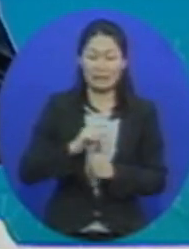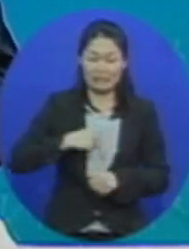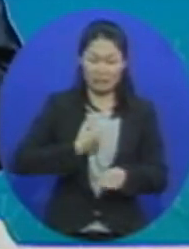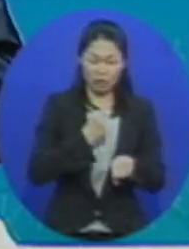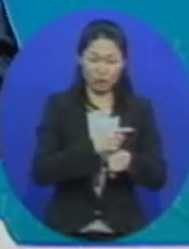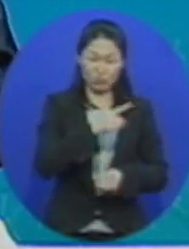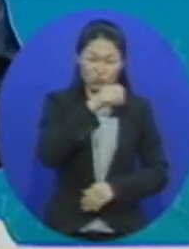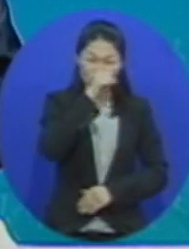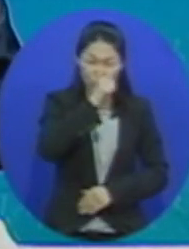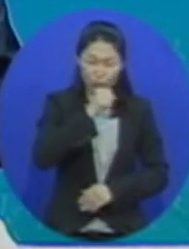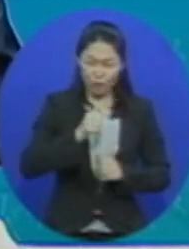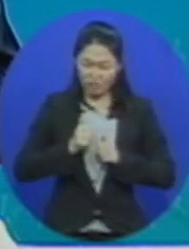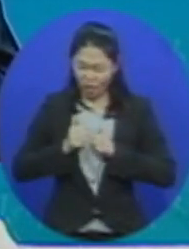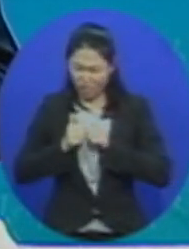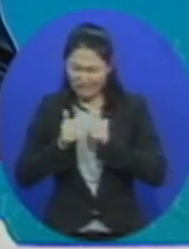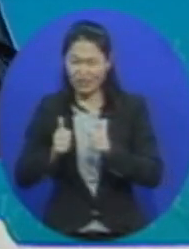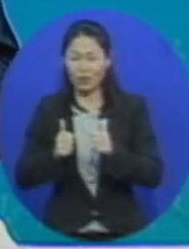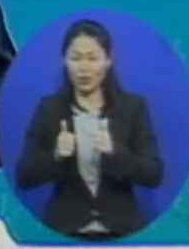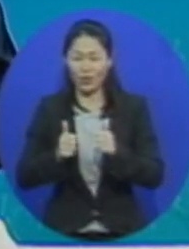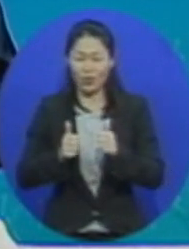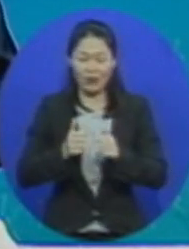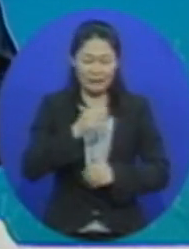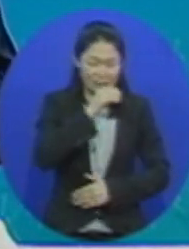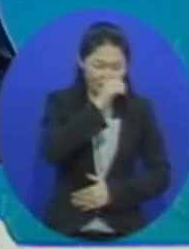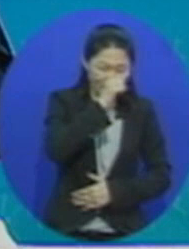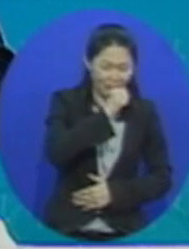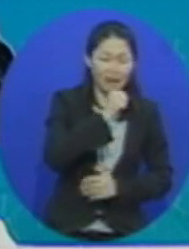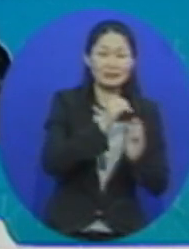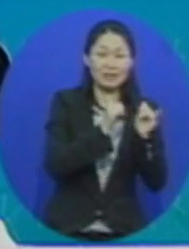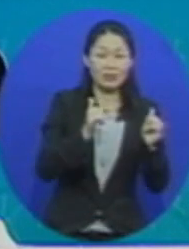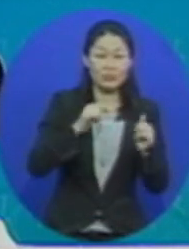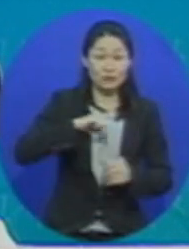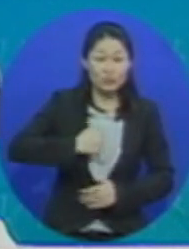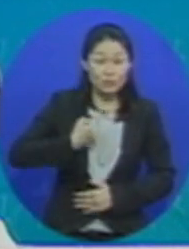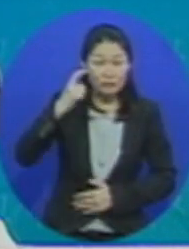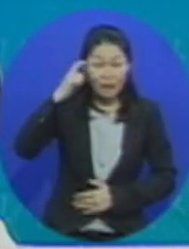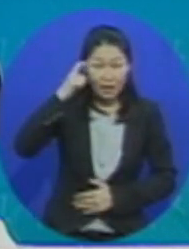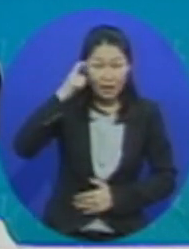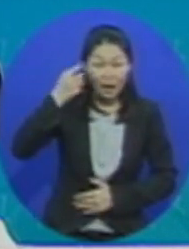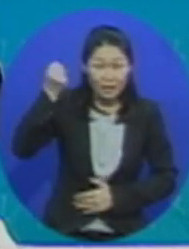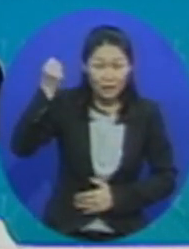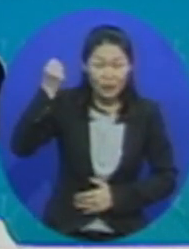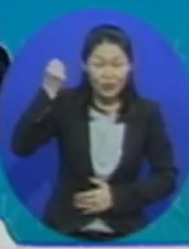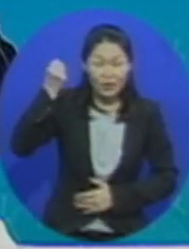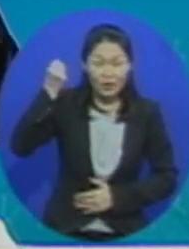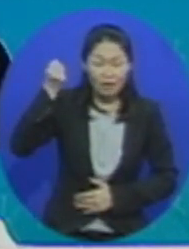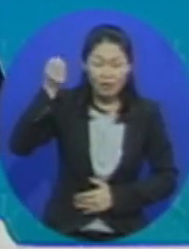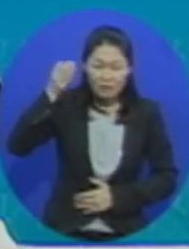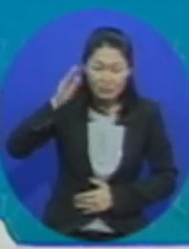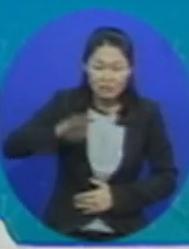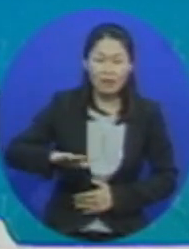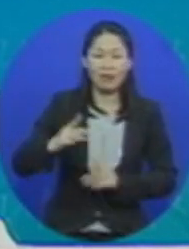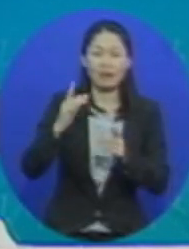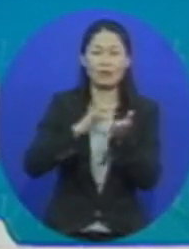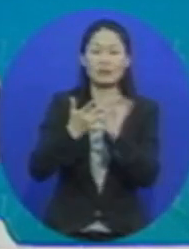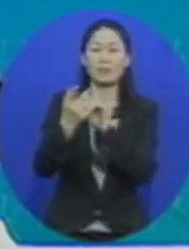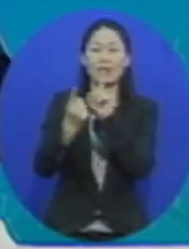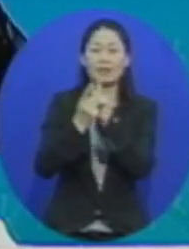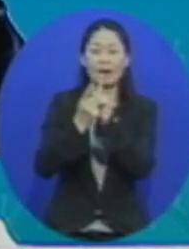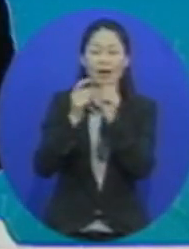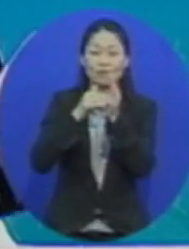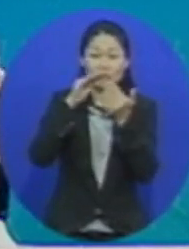좋고 또 성실하고 또 착했던 사람이라고 스스로 생각하던 사람도 예수님 만나고 보면